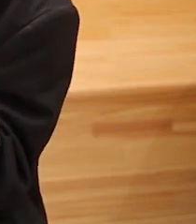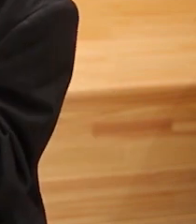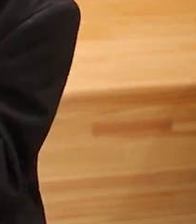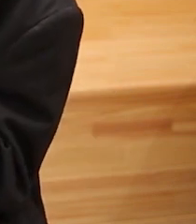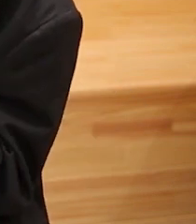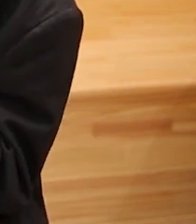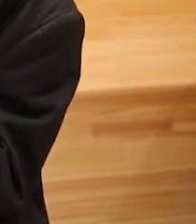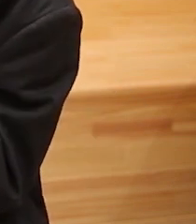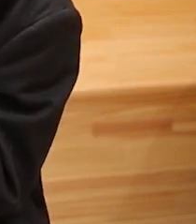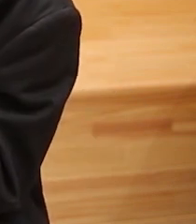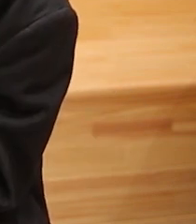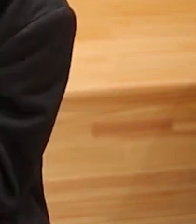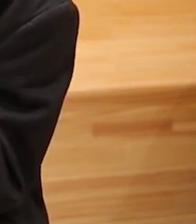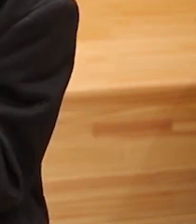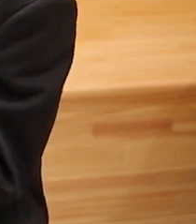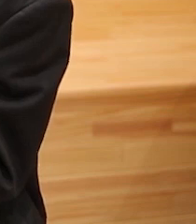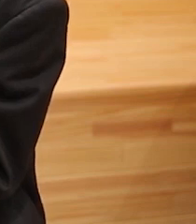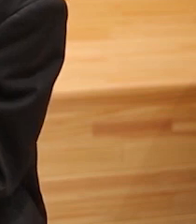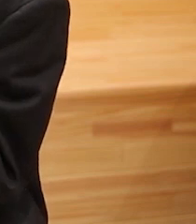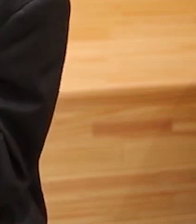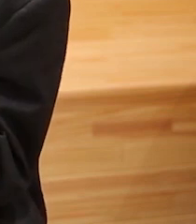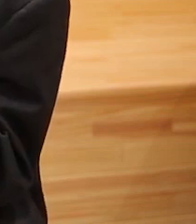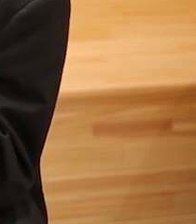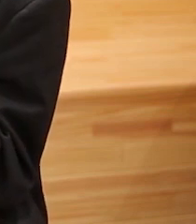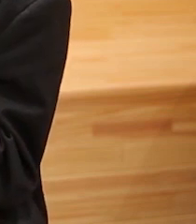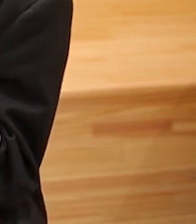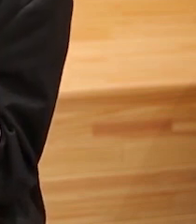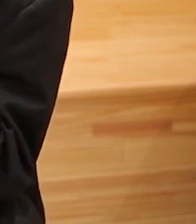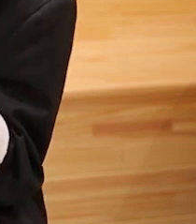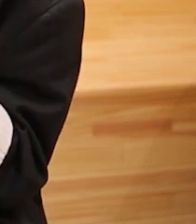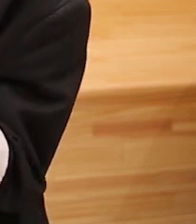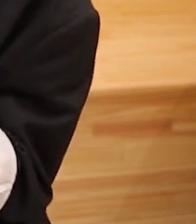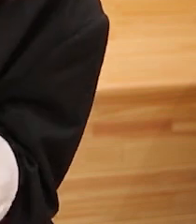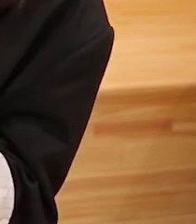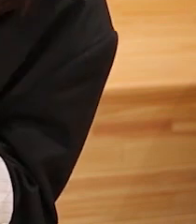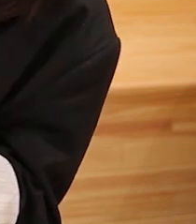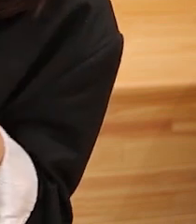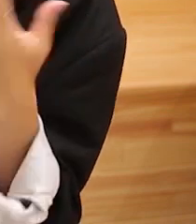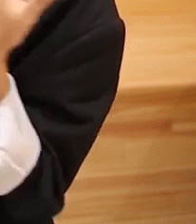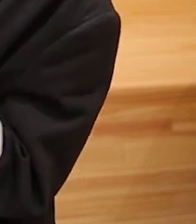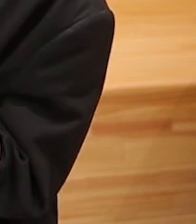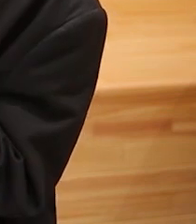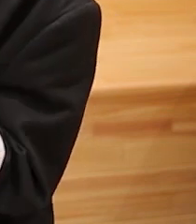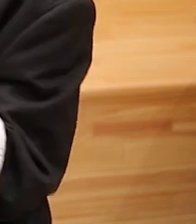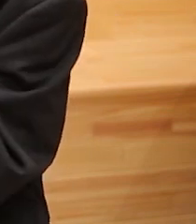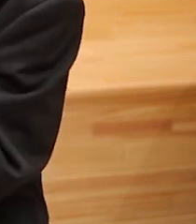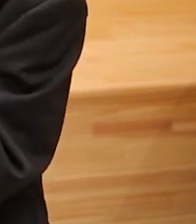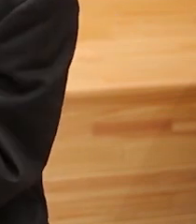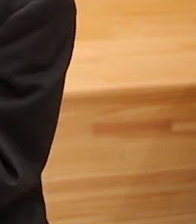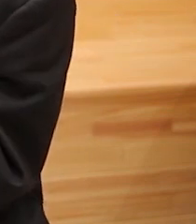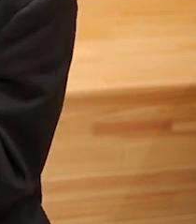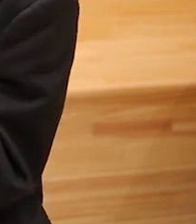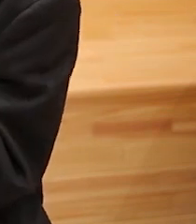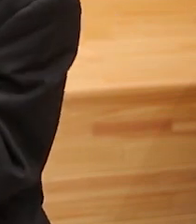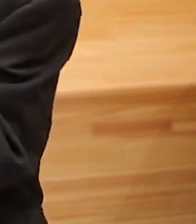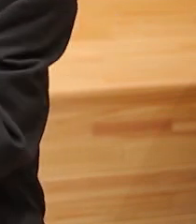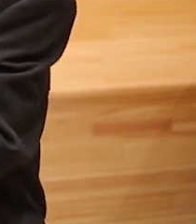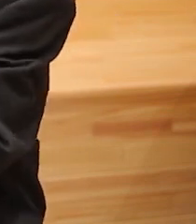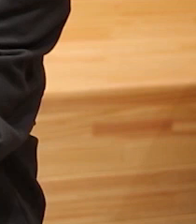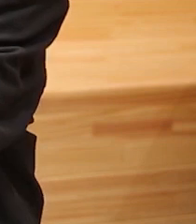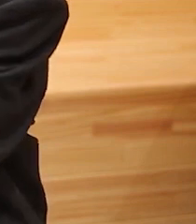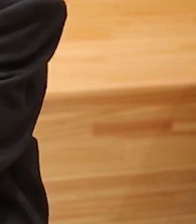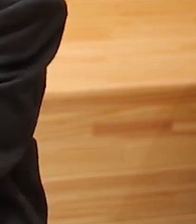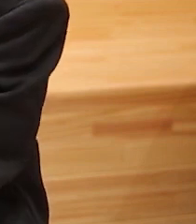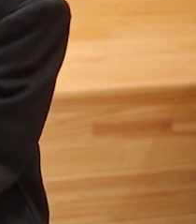모습. 어느 날 평소대로 버스를 타고 내렸는데 지갑을 깜빡하고 두고 내린 거예요. 내려서